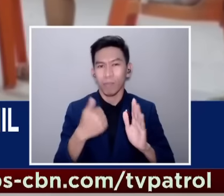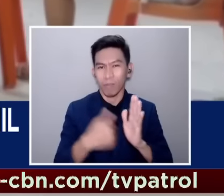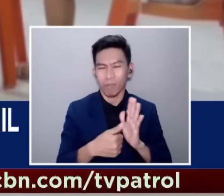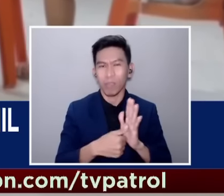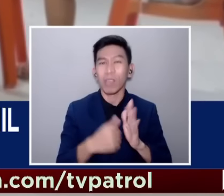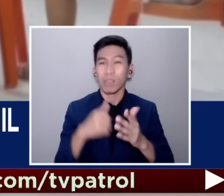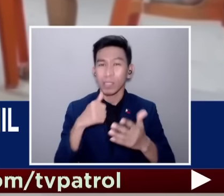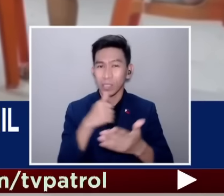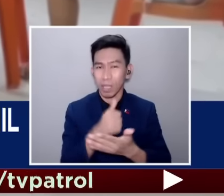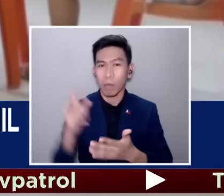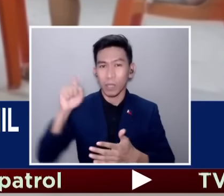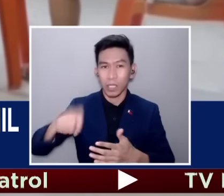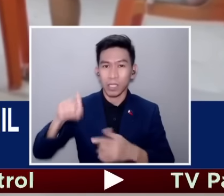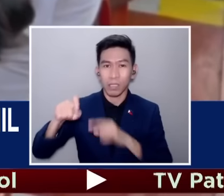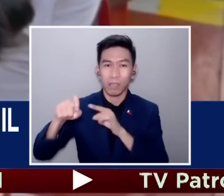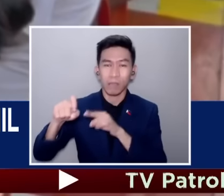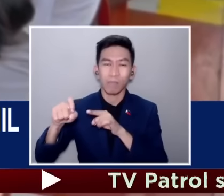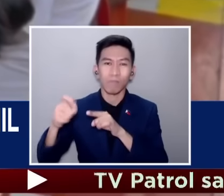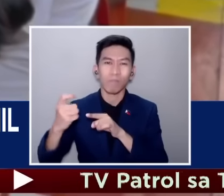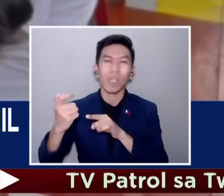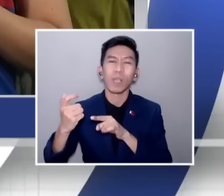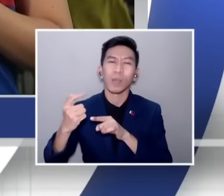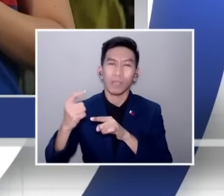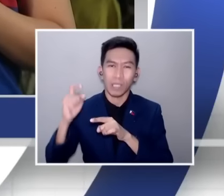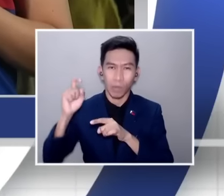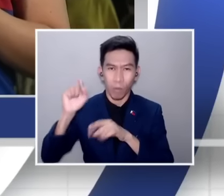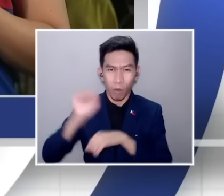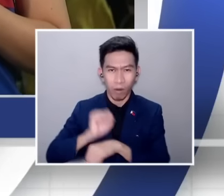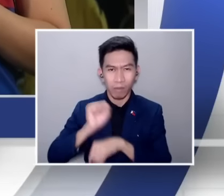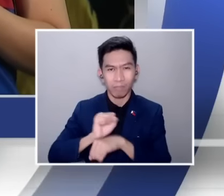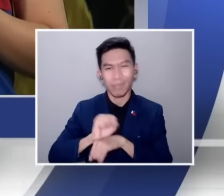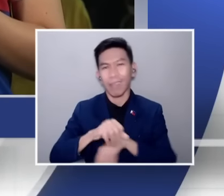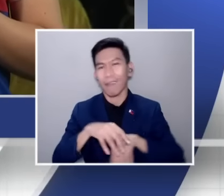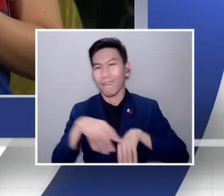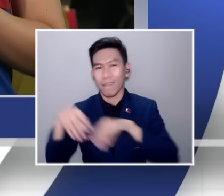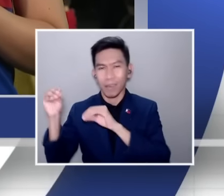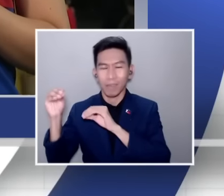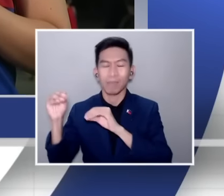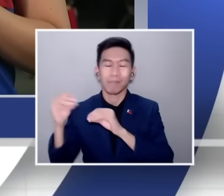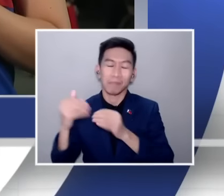kanilang trabaho ngayong araw, Karen. Alright, maraming salamat, Lady Vicencio.